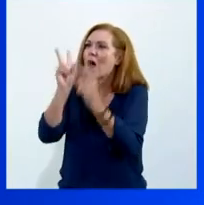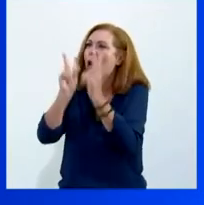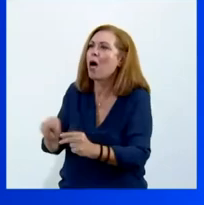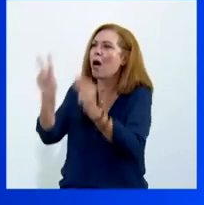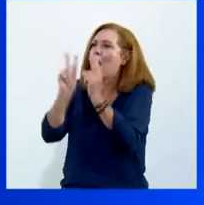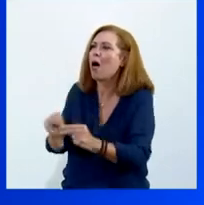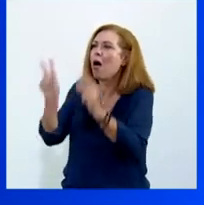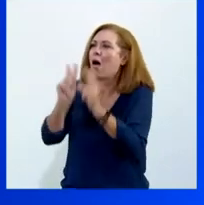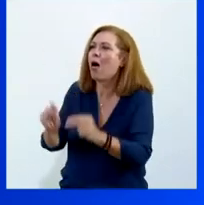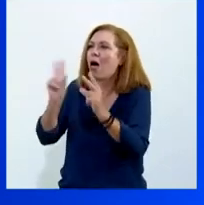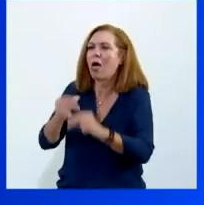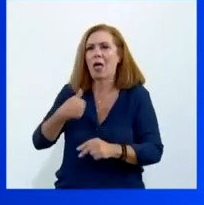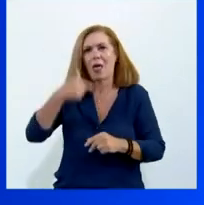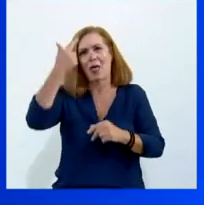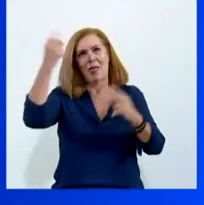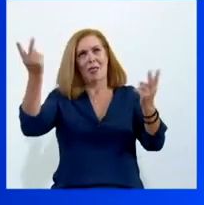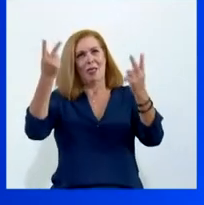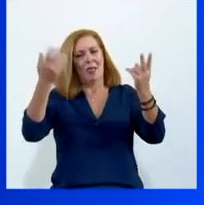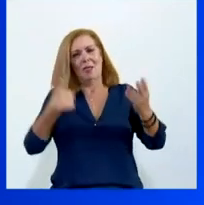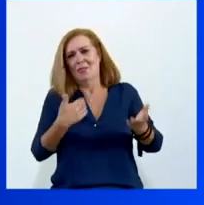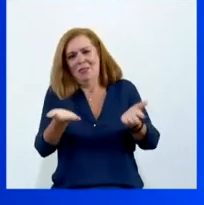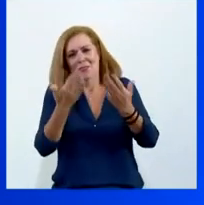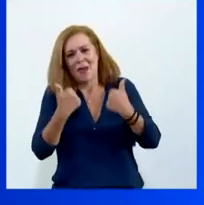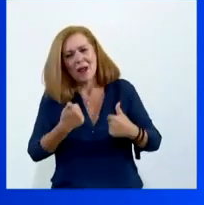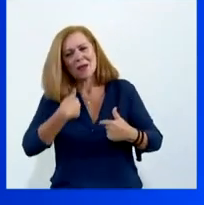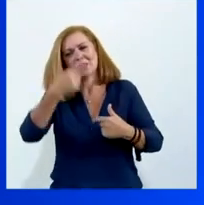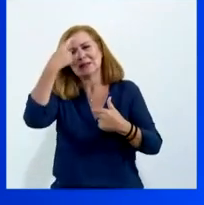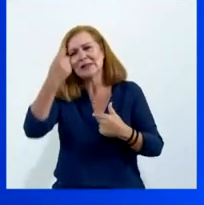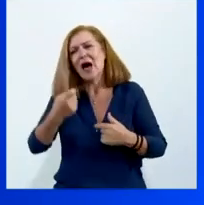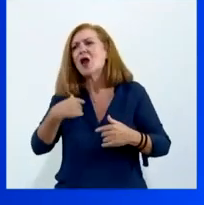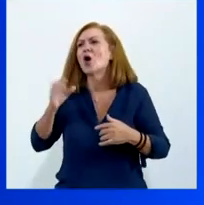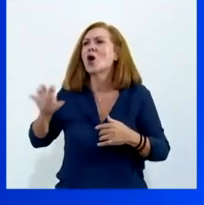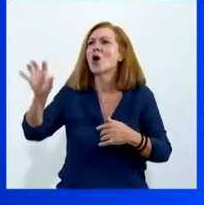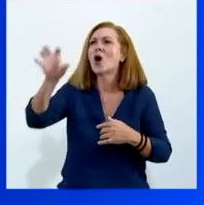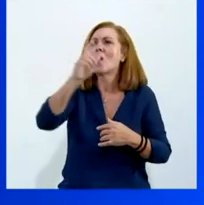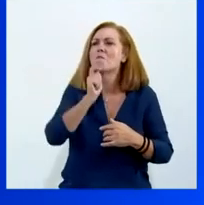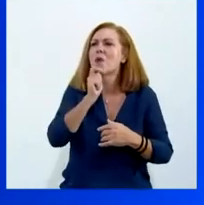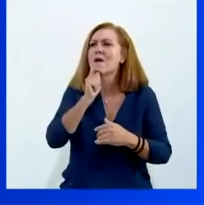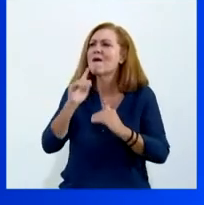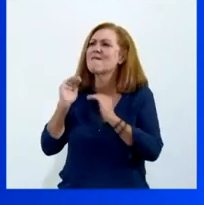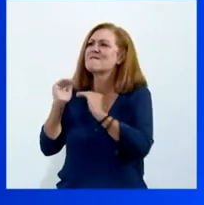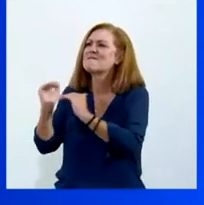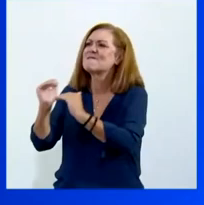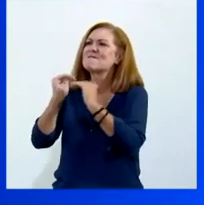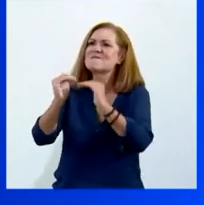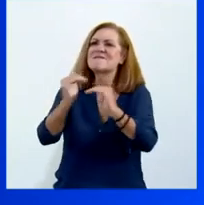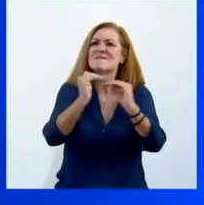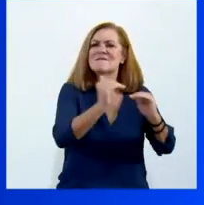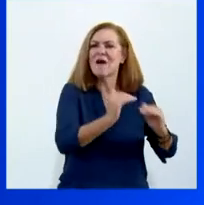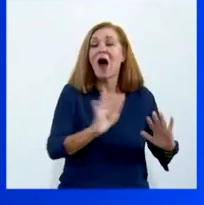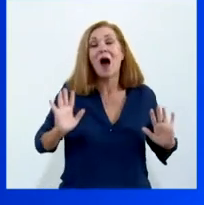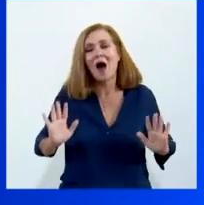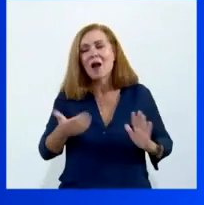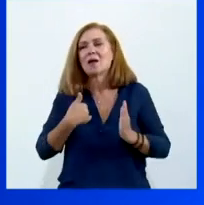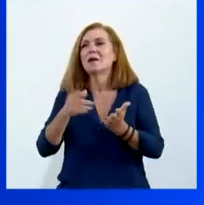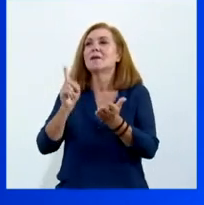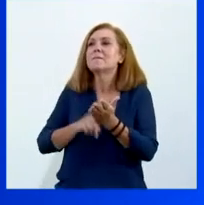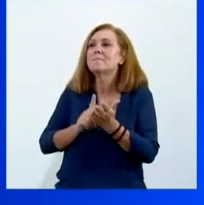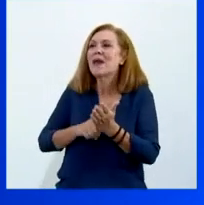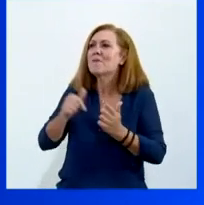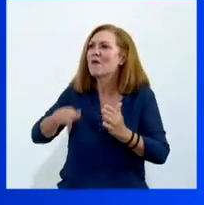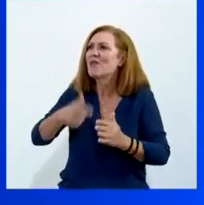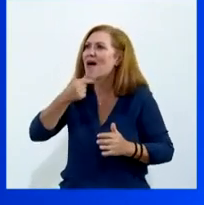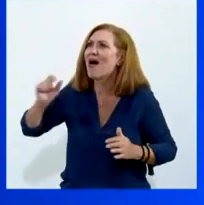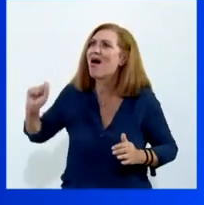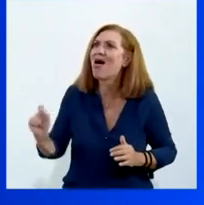αφελής και γνωρίζω πολύ καλά ότι οι πολιτικές των χωρών δεν αλλάζουν από τη μία στιγμή στην άλλη. Οφείλω όμως να διερευνήσω αυτό το παράθυρο